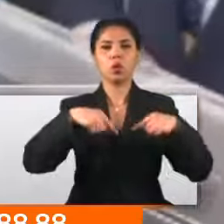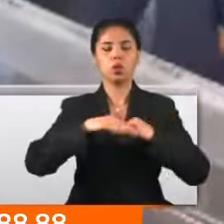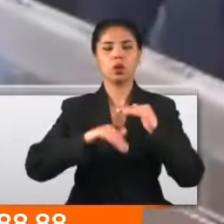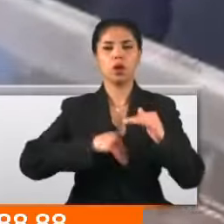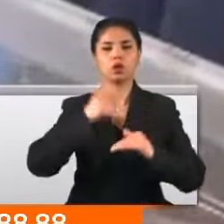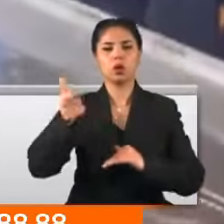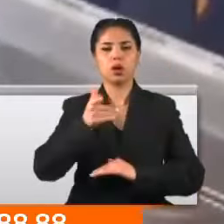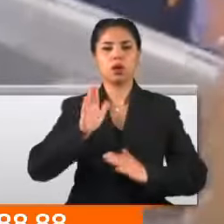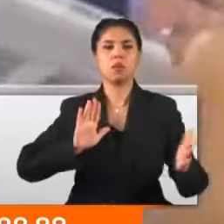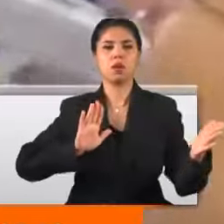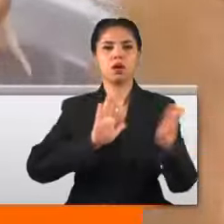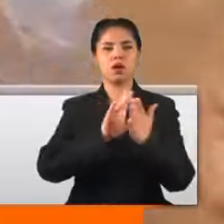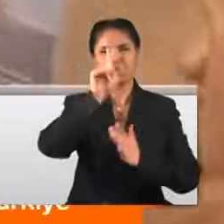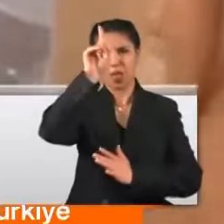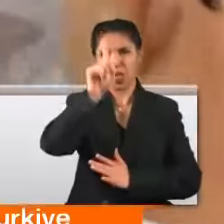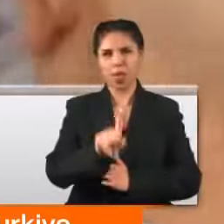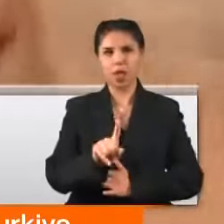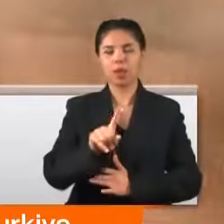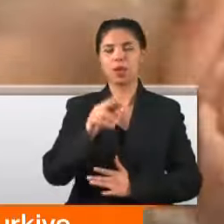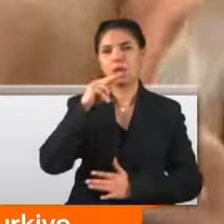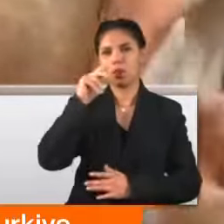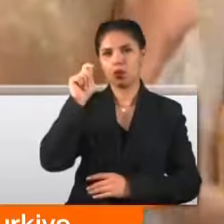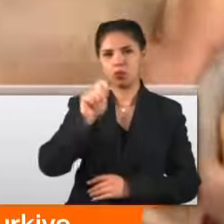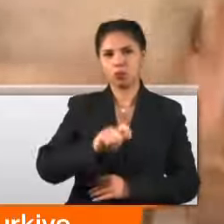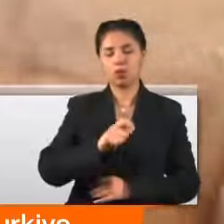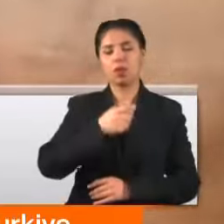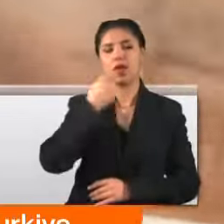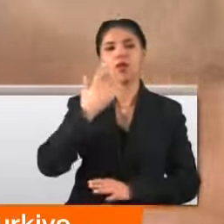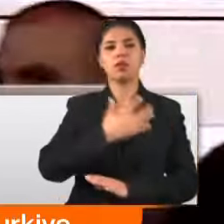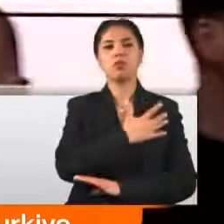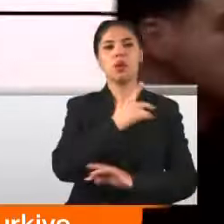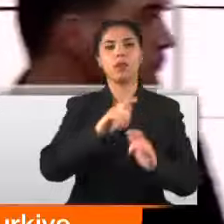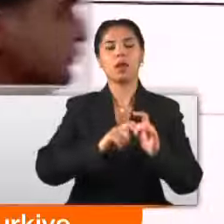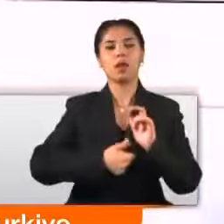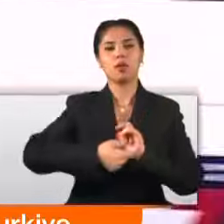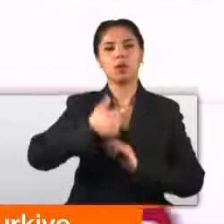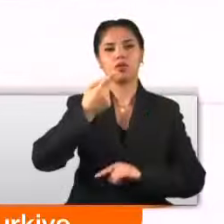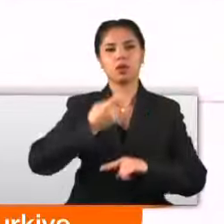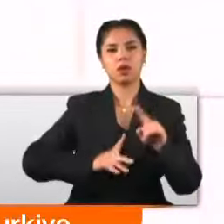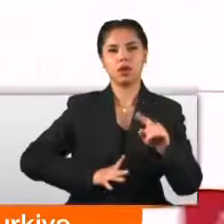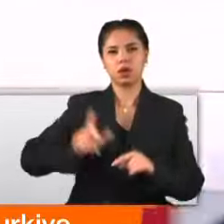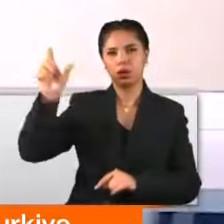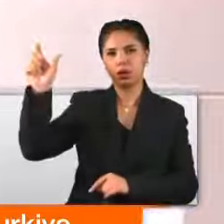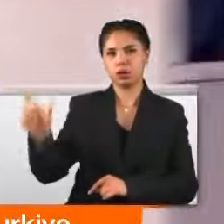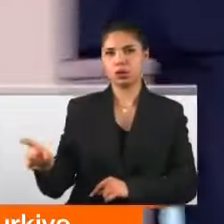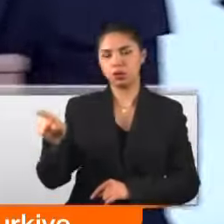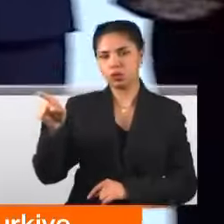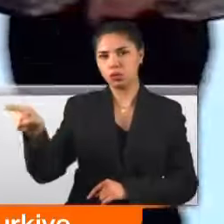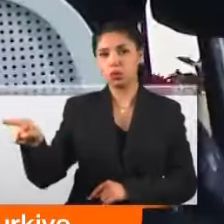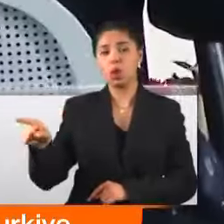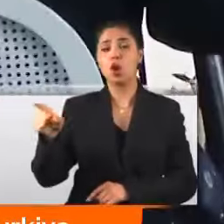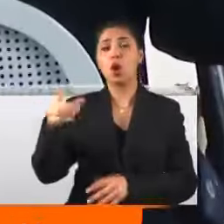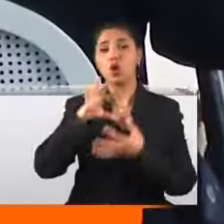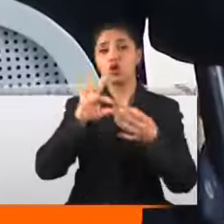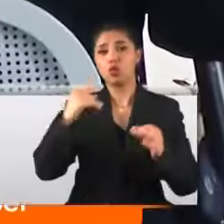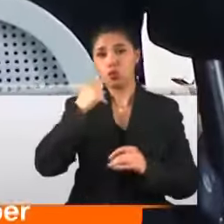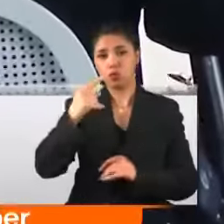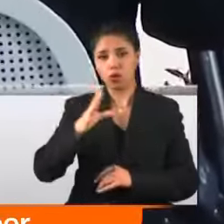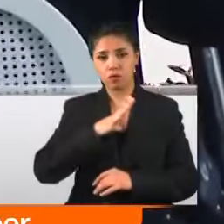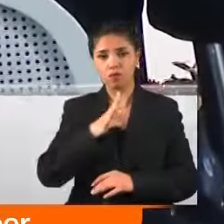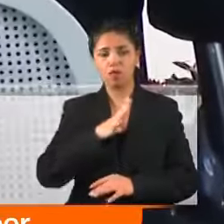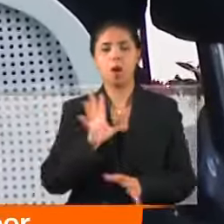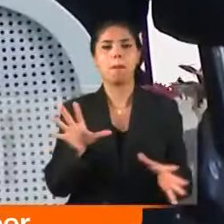kameralar karşısında ilk kez sessizliğini bozan eski CHP Genel Başkanı Kemal Kılıçdaroğlu'nun her cümlesi parti içine